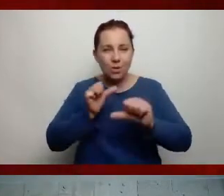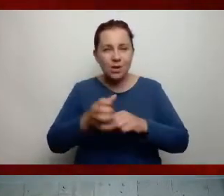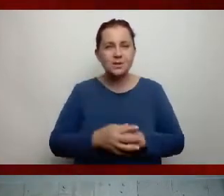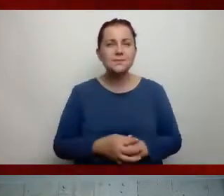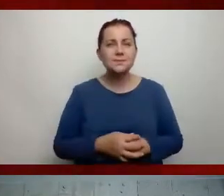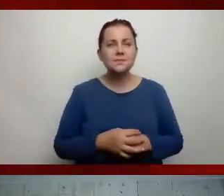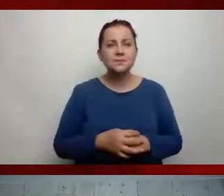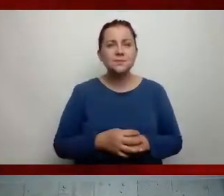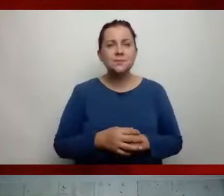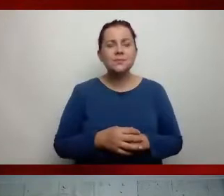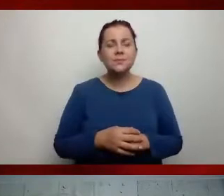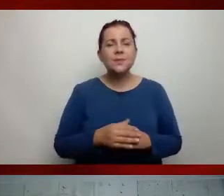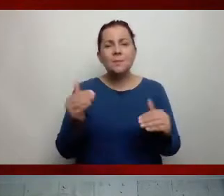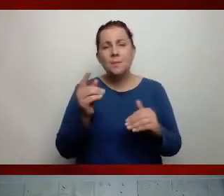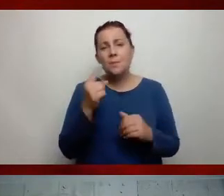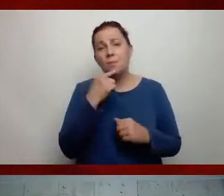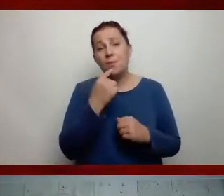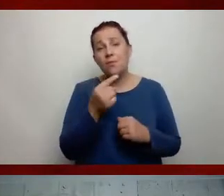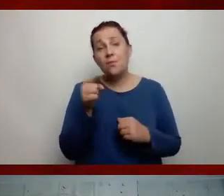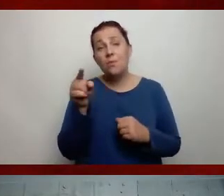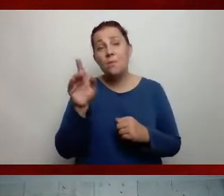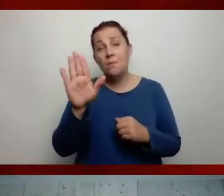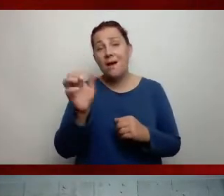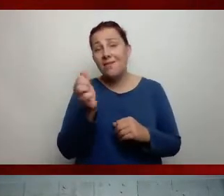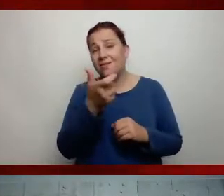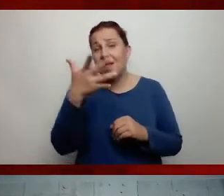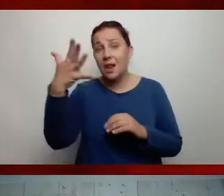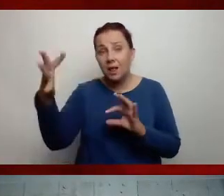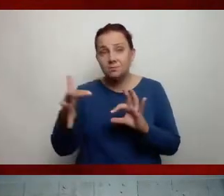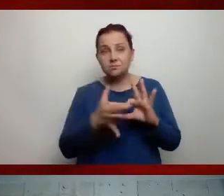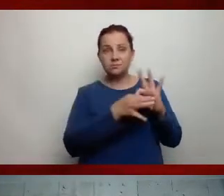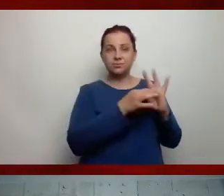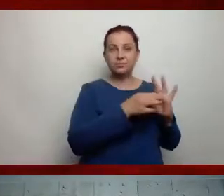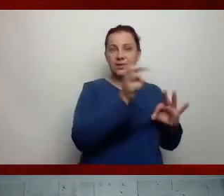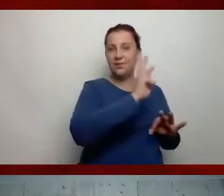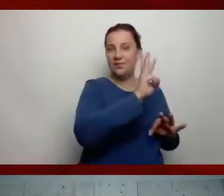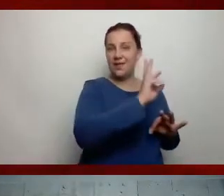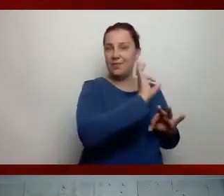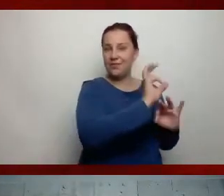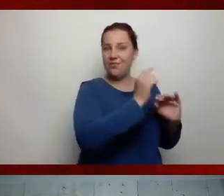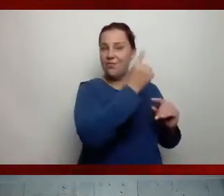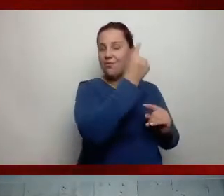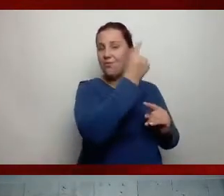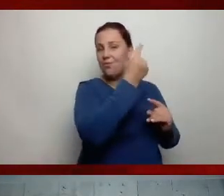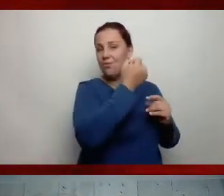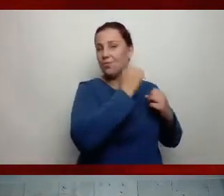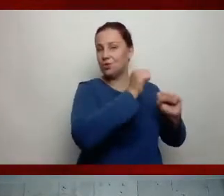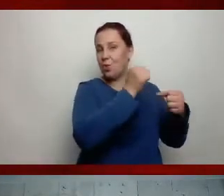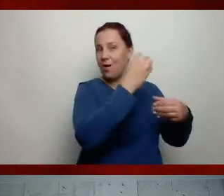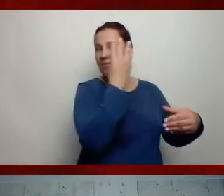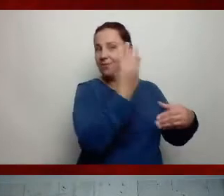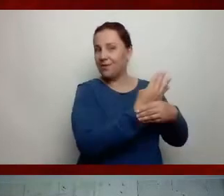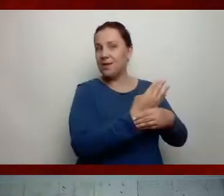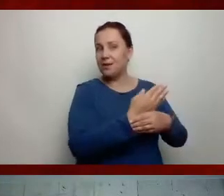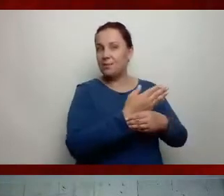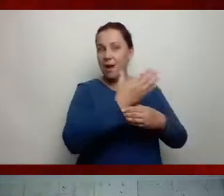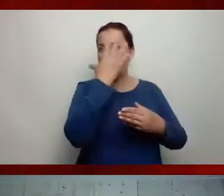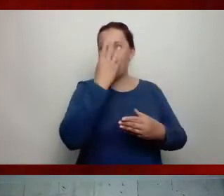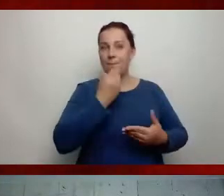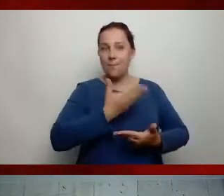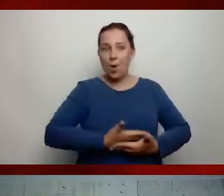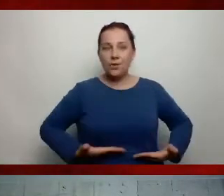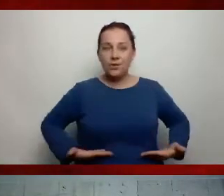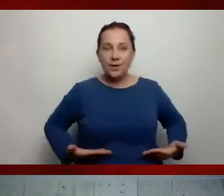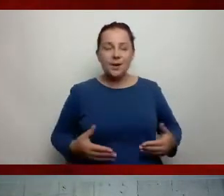powiedzieć, że ma wiele analogii z działalnością Witkacego. Także można nawet powiedzieć,